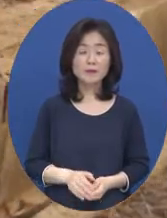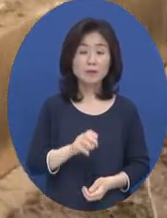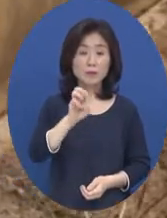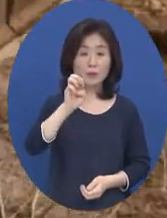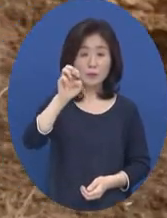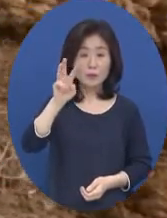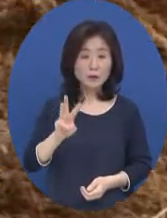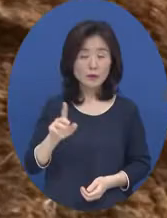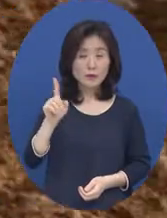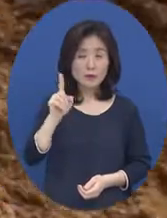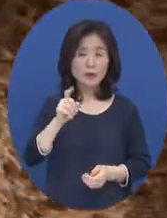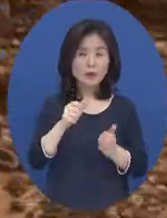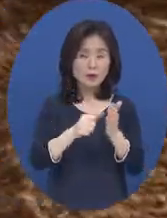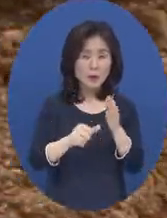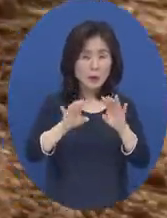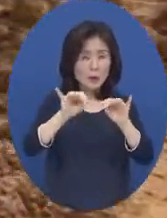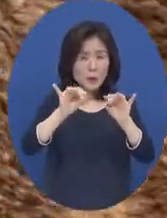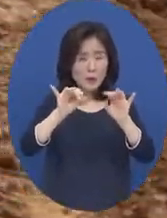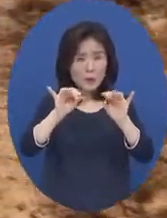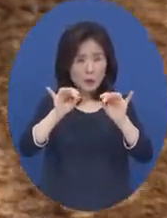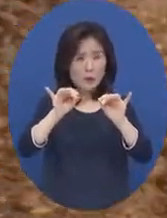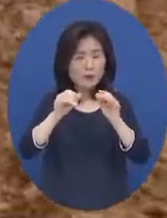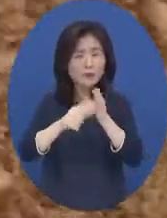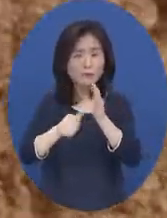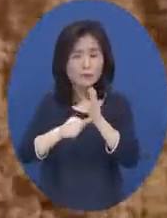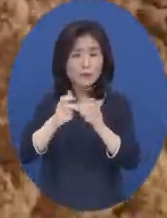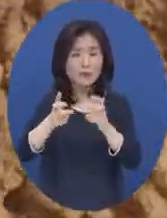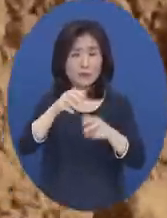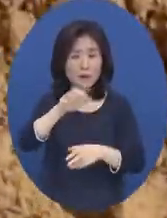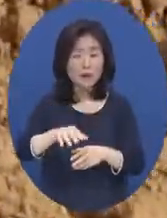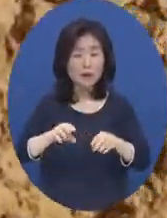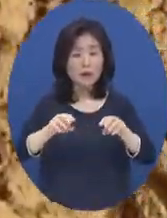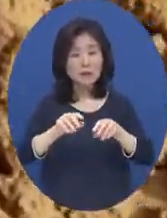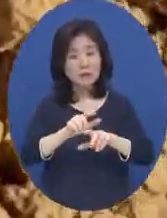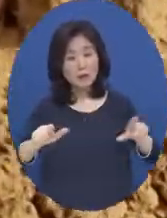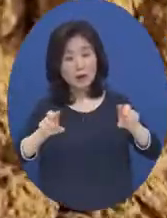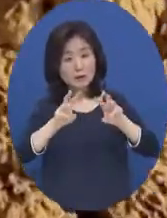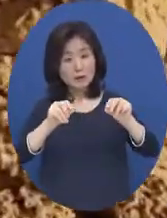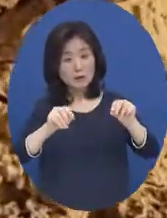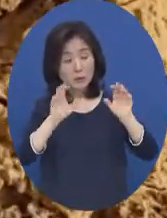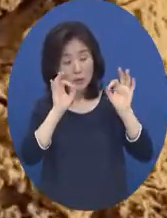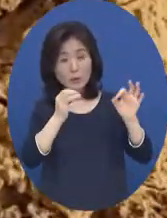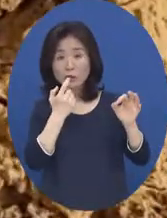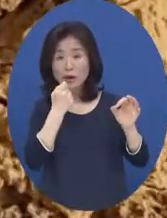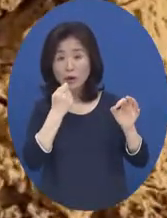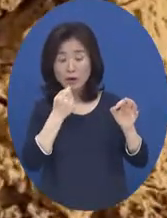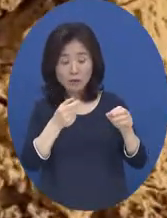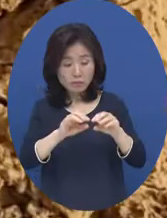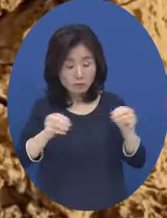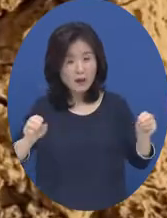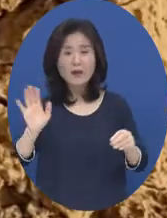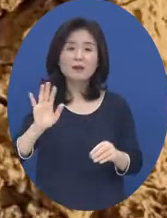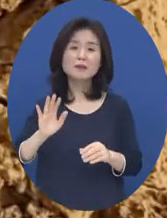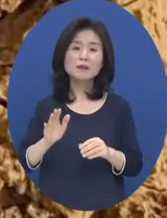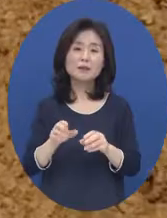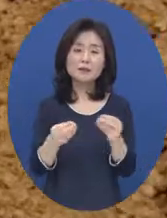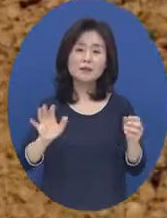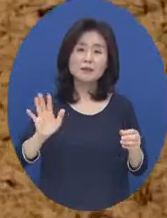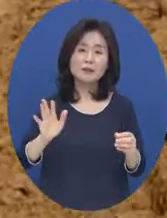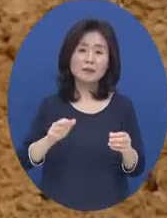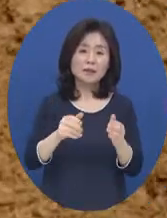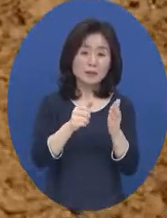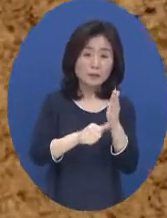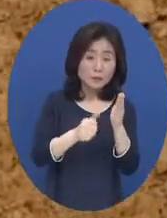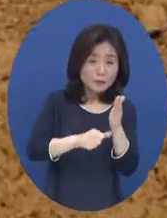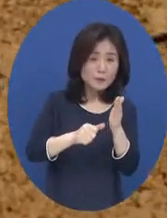포천시의 한 석재 사업장. 언뜻 보기엔 일반 흙처럼 보이는 폐기물들이 쌓여 있습니다. 골재나 석재를 가공하는